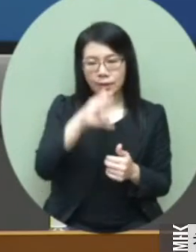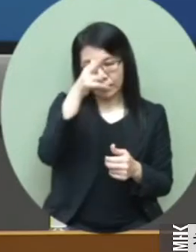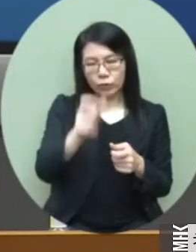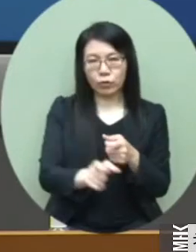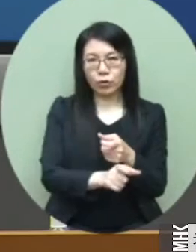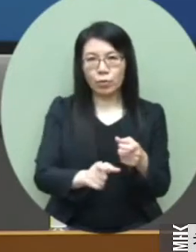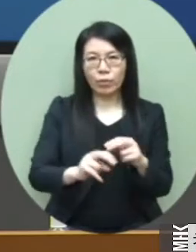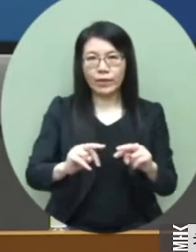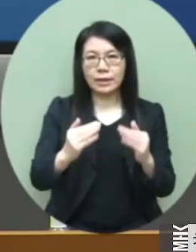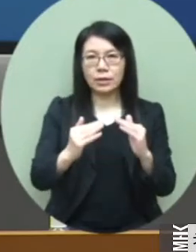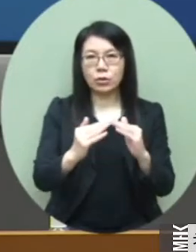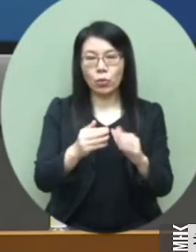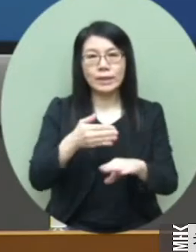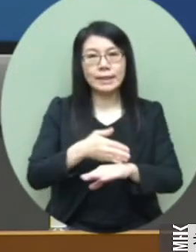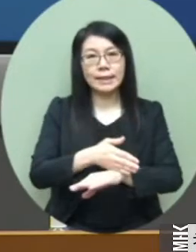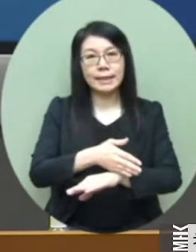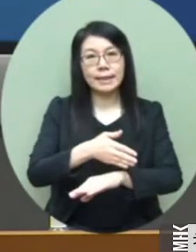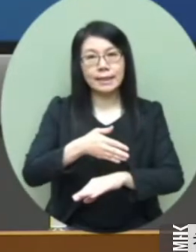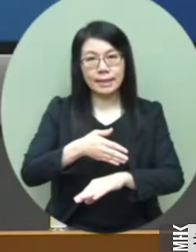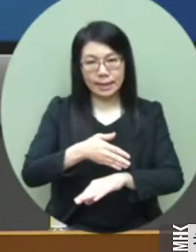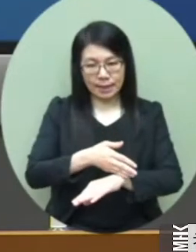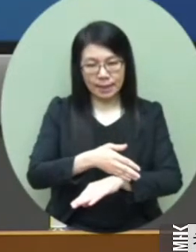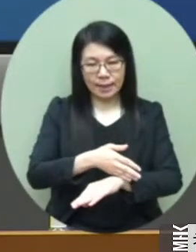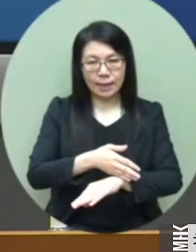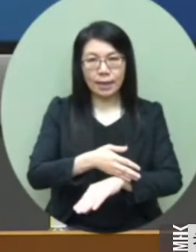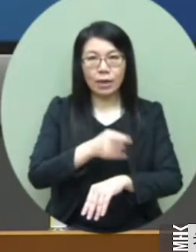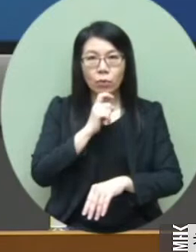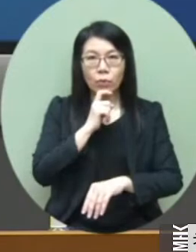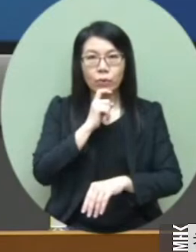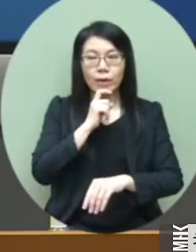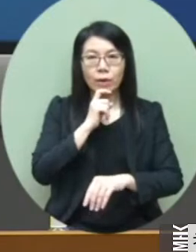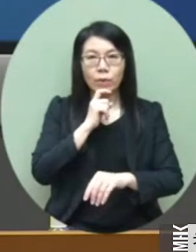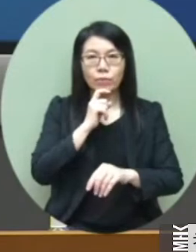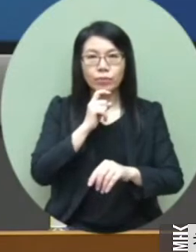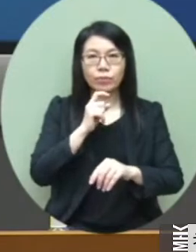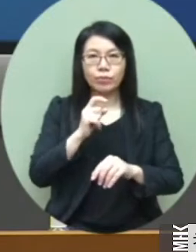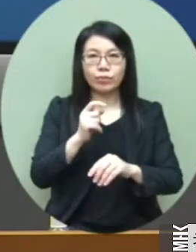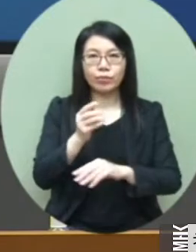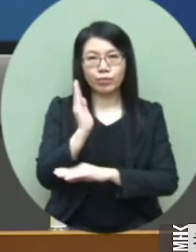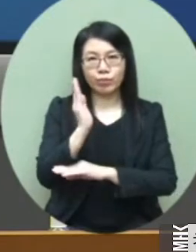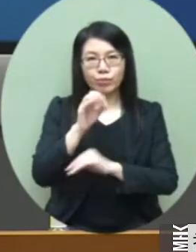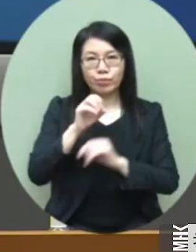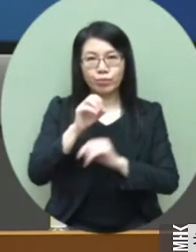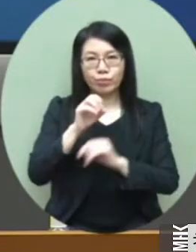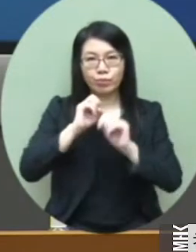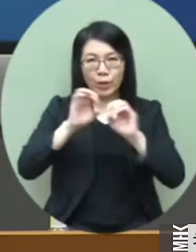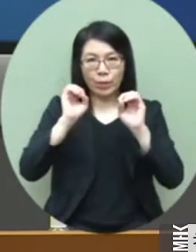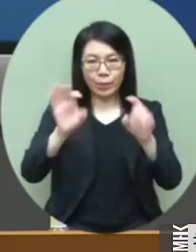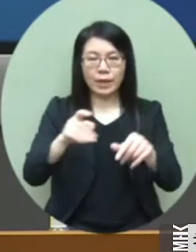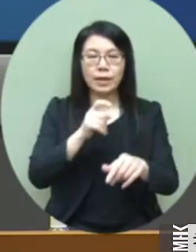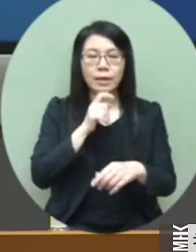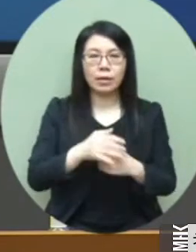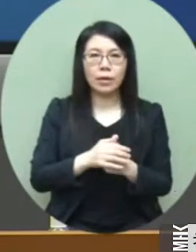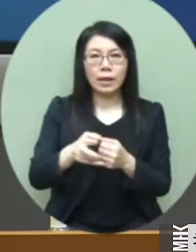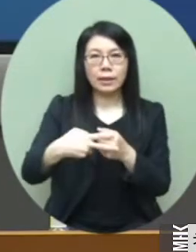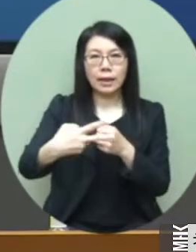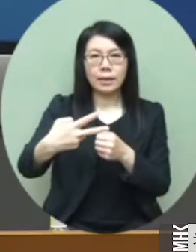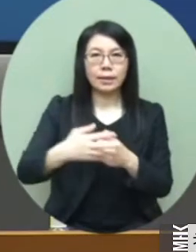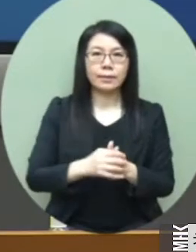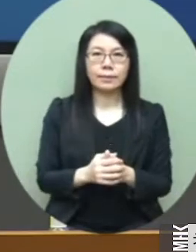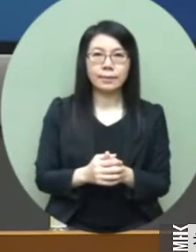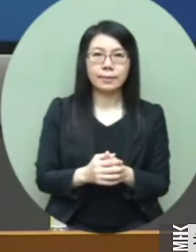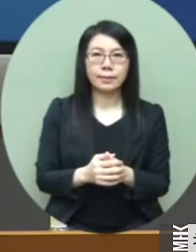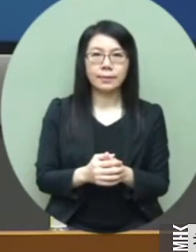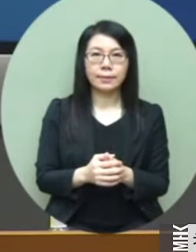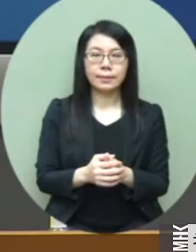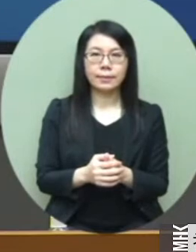濟發展局咧，佢哋稍後咧都會有一啲詳情咧係會公布嘅。第二咧